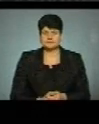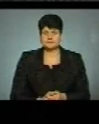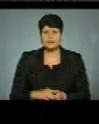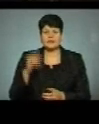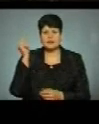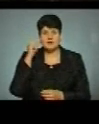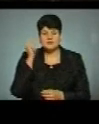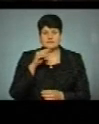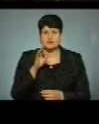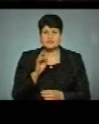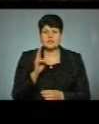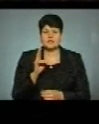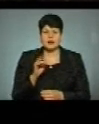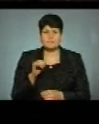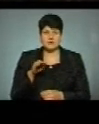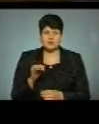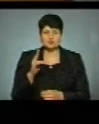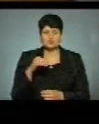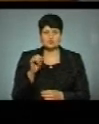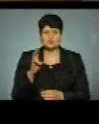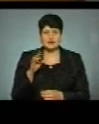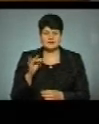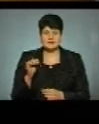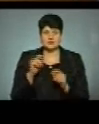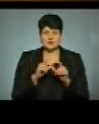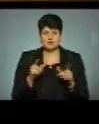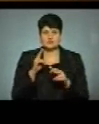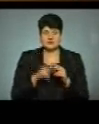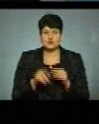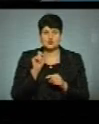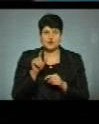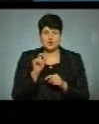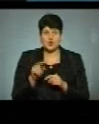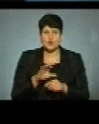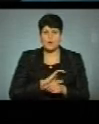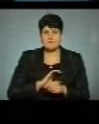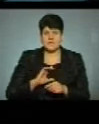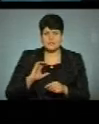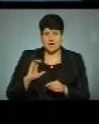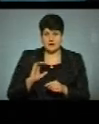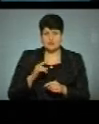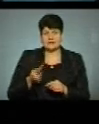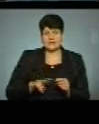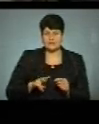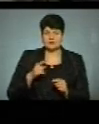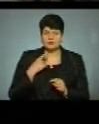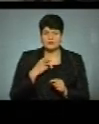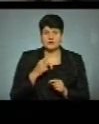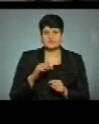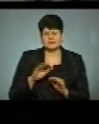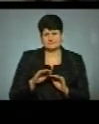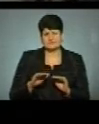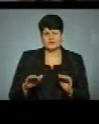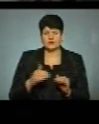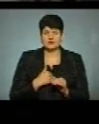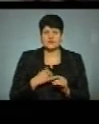Навчався Олександр Капінос у Дунаївській школі, яку закінчив із золотою медаллю. За словами директора Миколи Чоповського, учнем Саша хотів відкрити